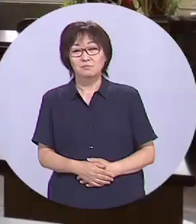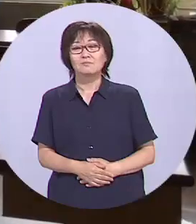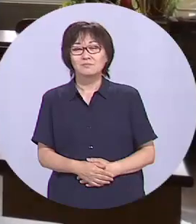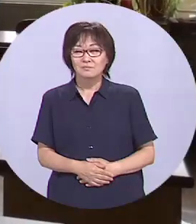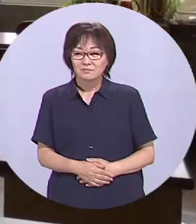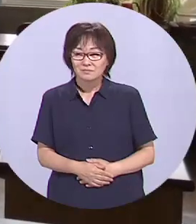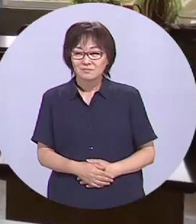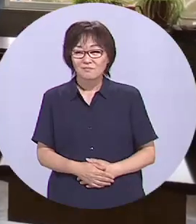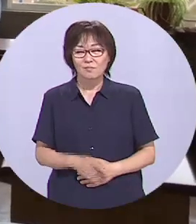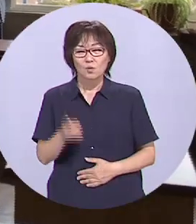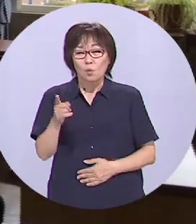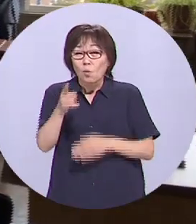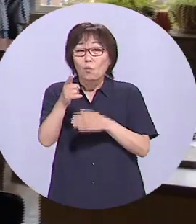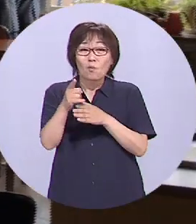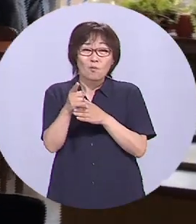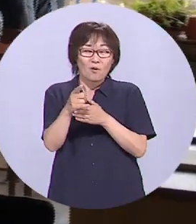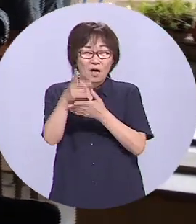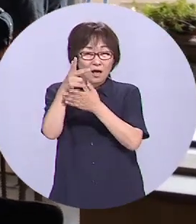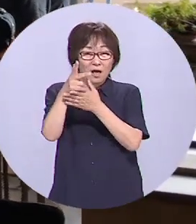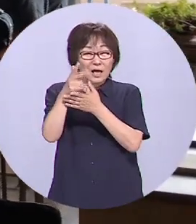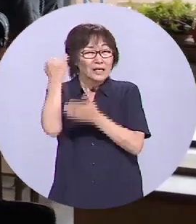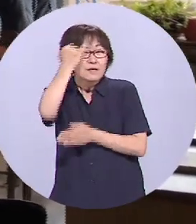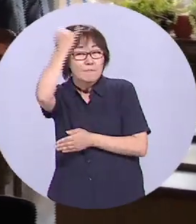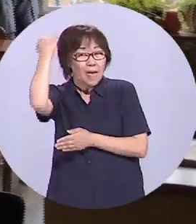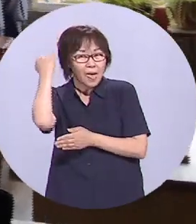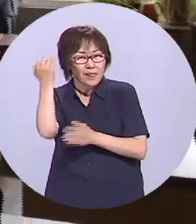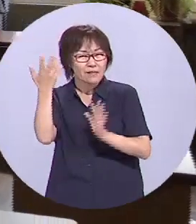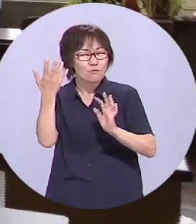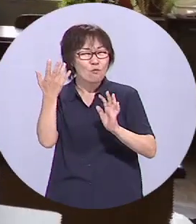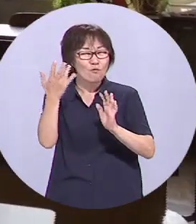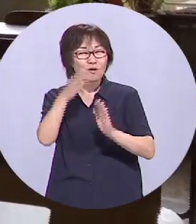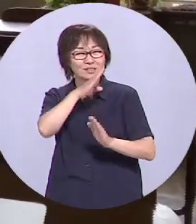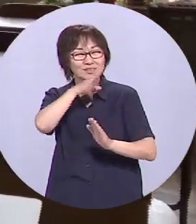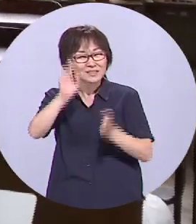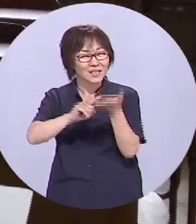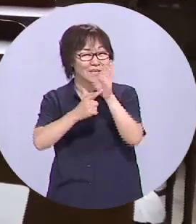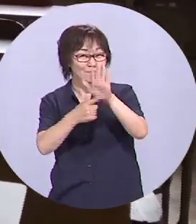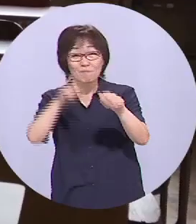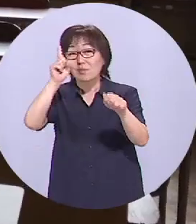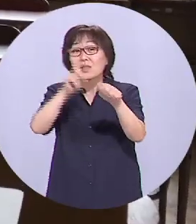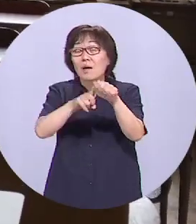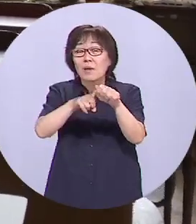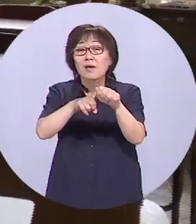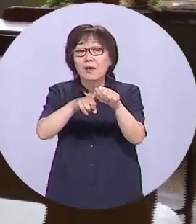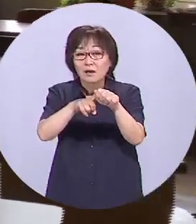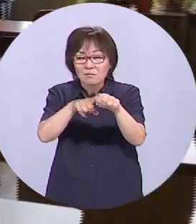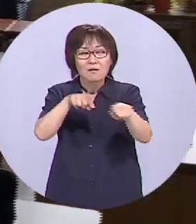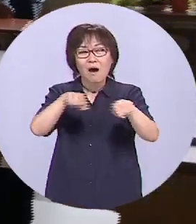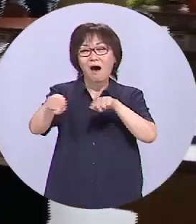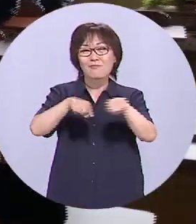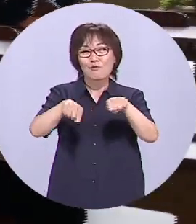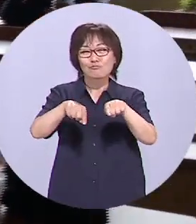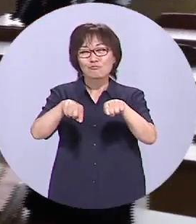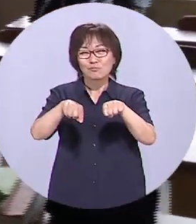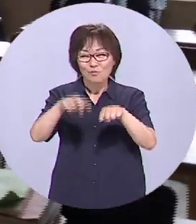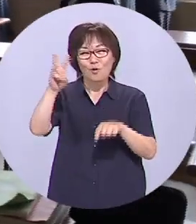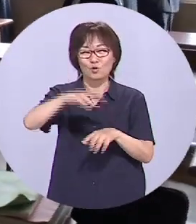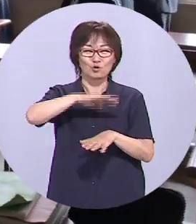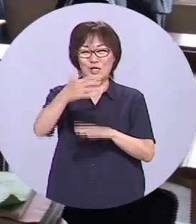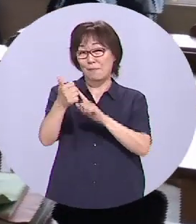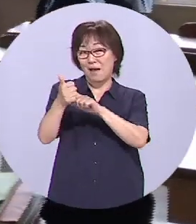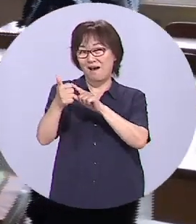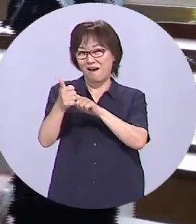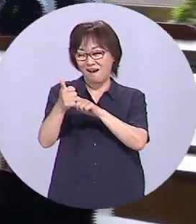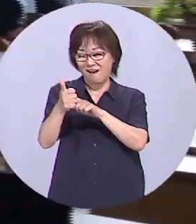そしてどこから来たののイメージを具現化するため、監督プロデュースを杉山さんが務め、プロモーションビデオを作